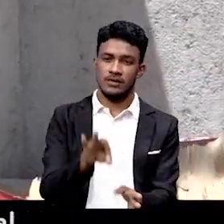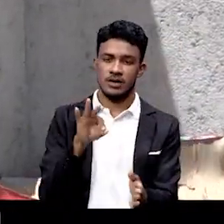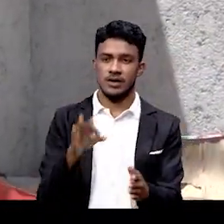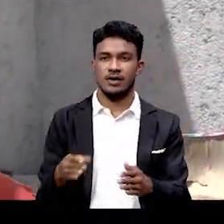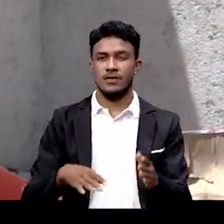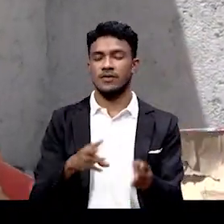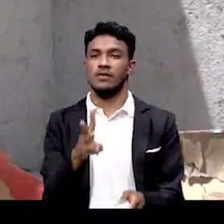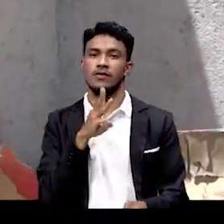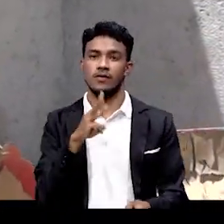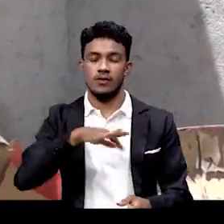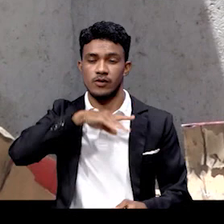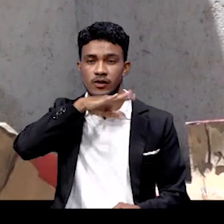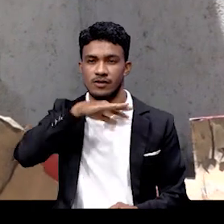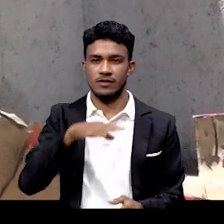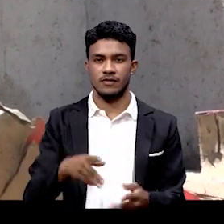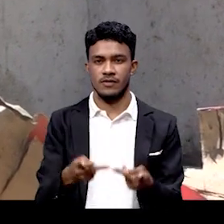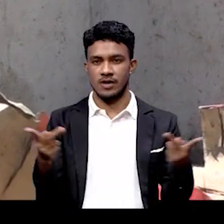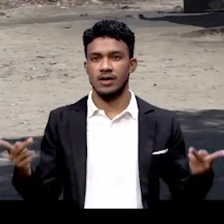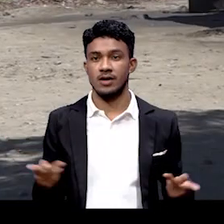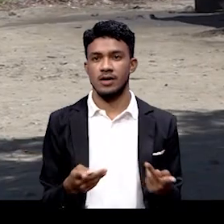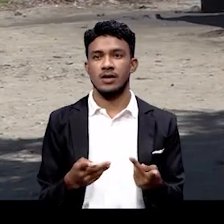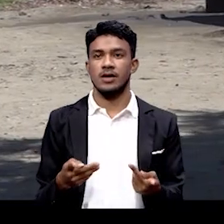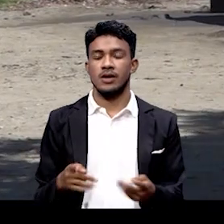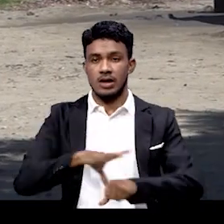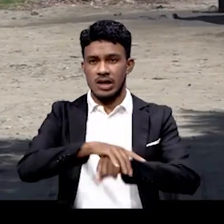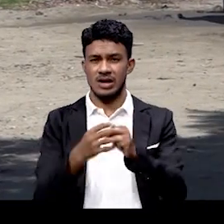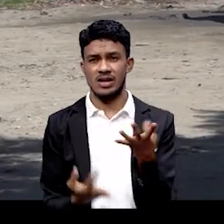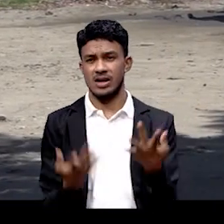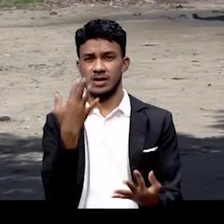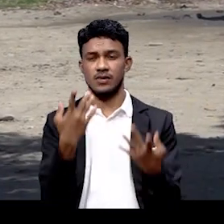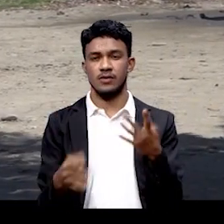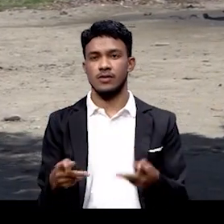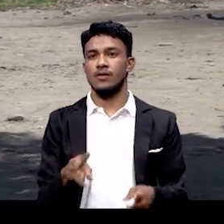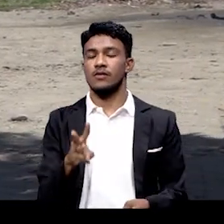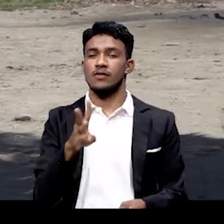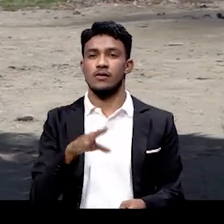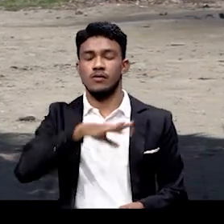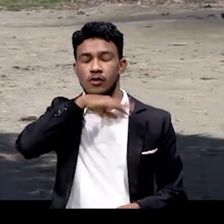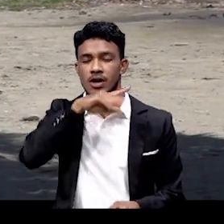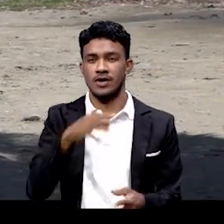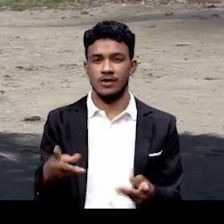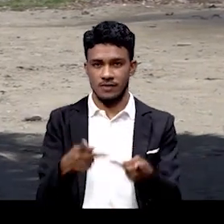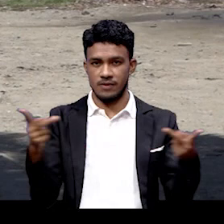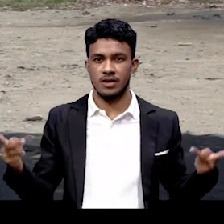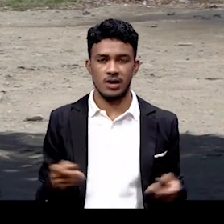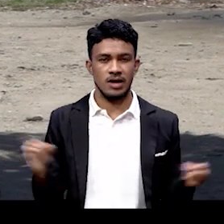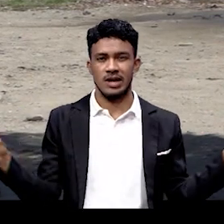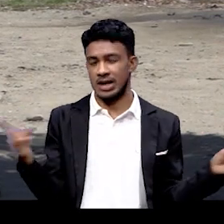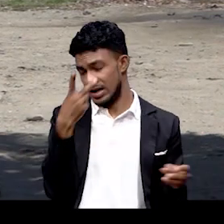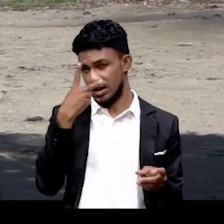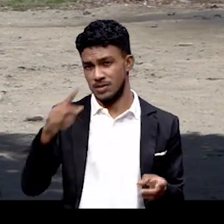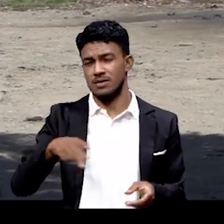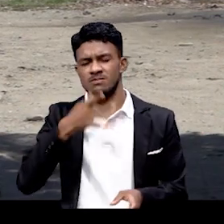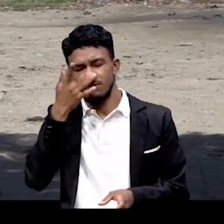lishunia. Rerahung iha dalam bot no foer iha lishu fatin la prekupa ba is dodok no dois ba